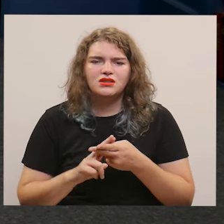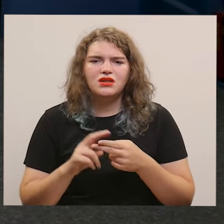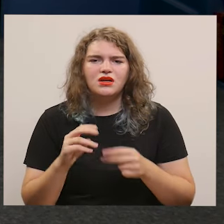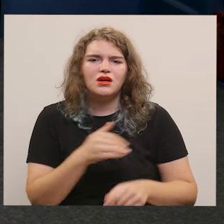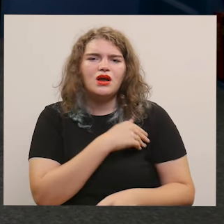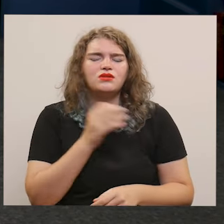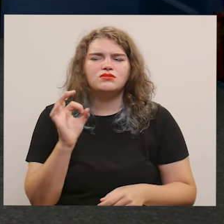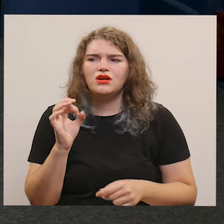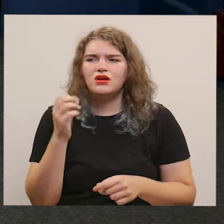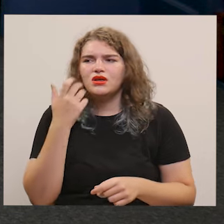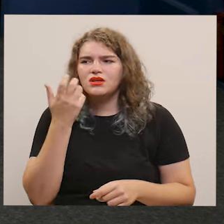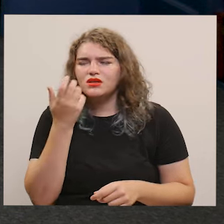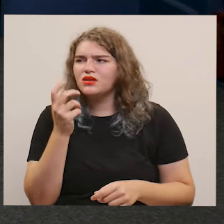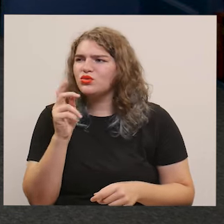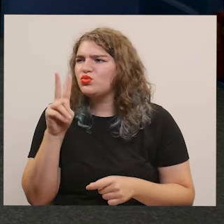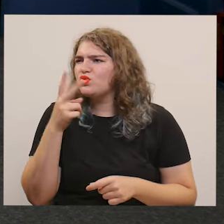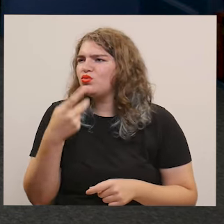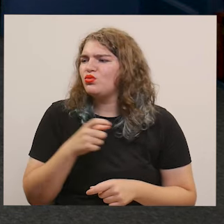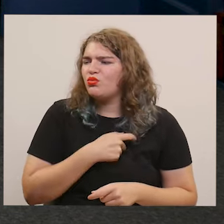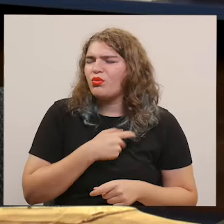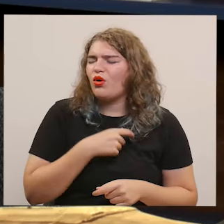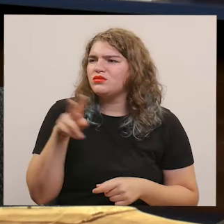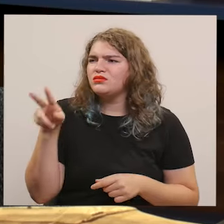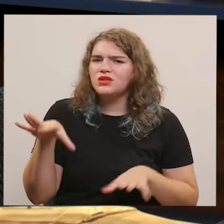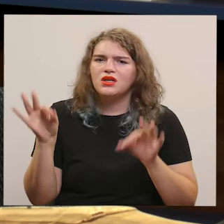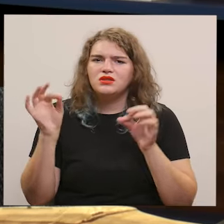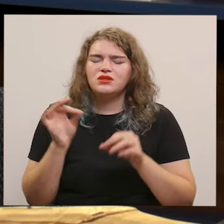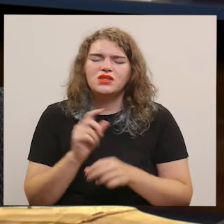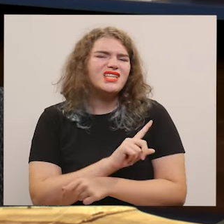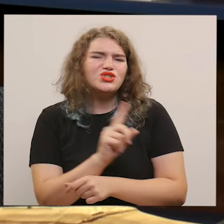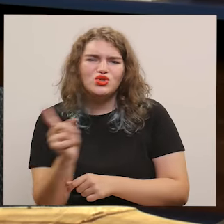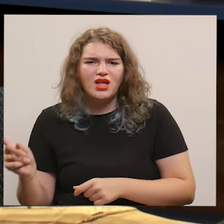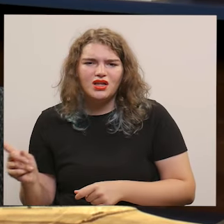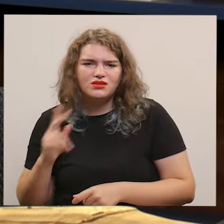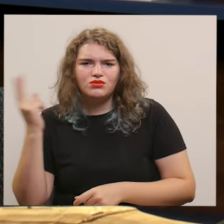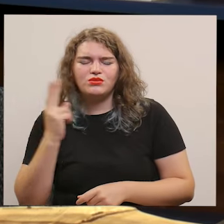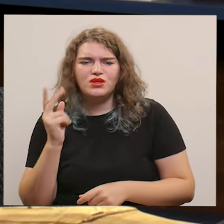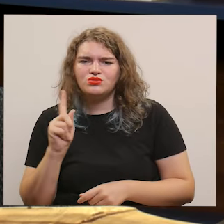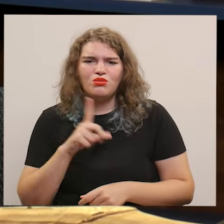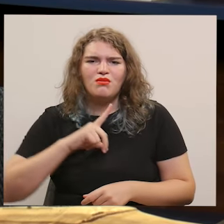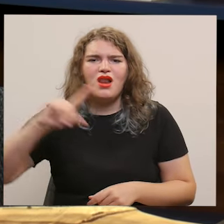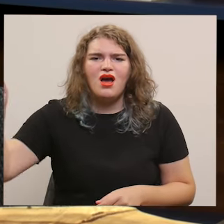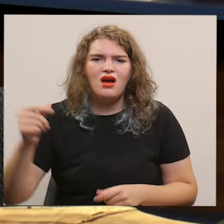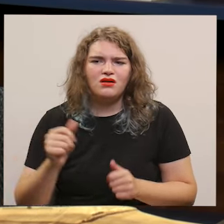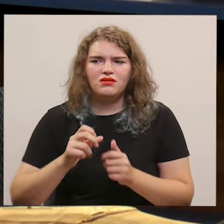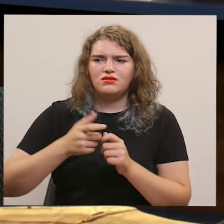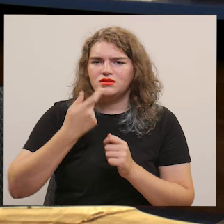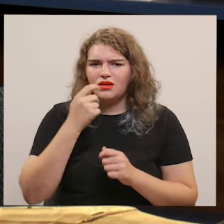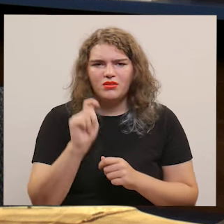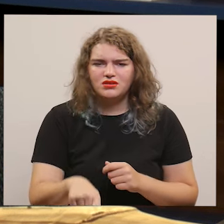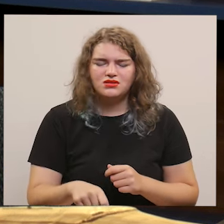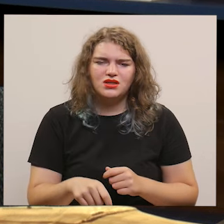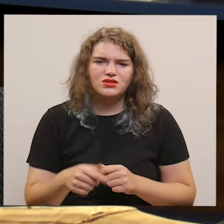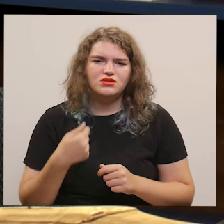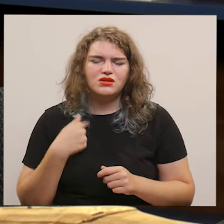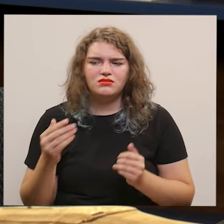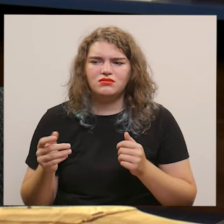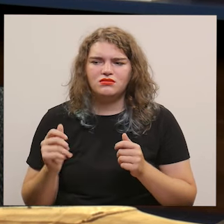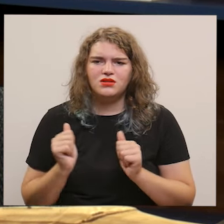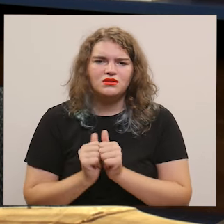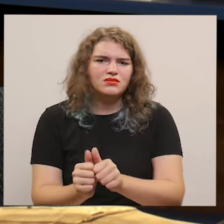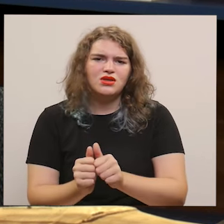care El tace și nu e de găsit pe niciunde? Niciodată Dumnezeu nu pleacă de lângă tine, de lângă mine. Hai